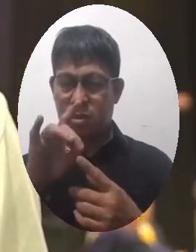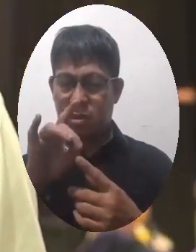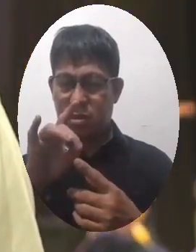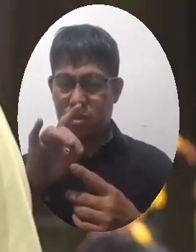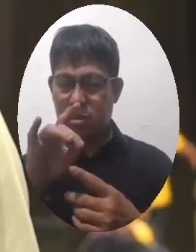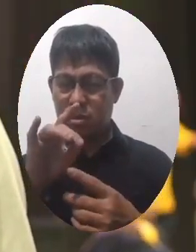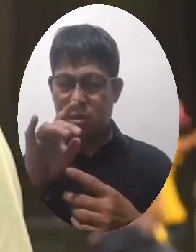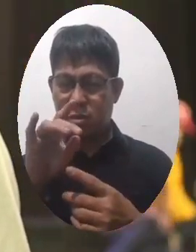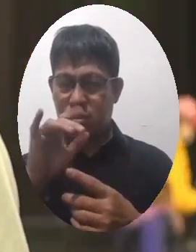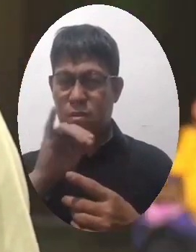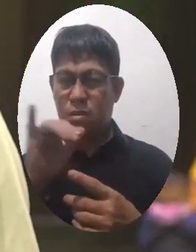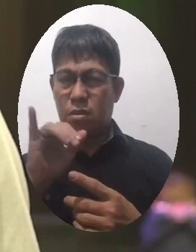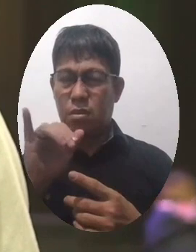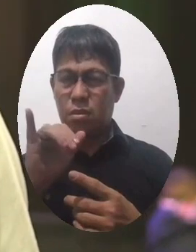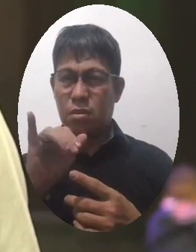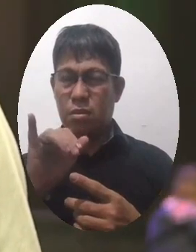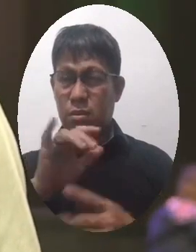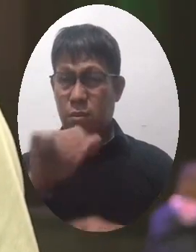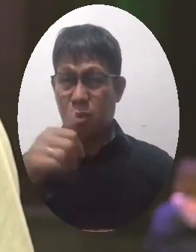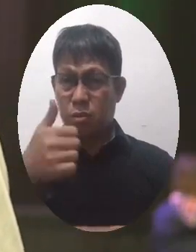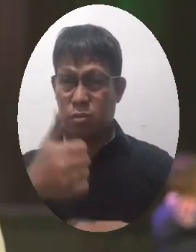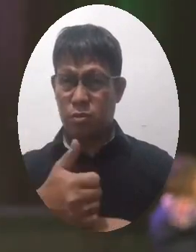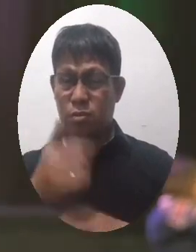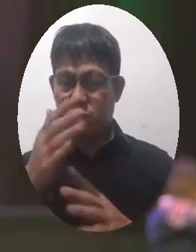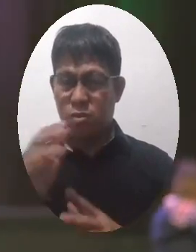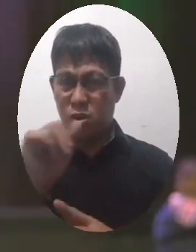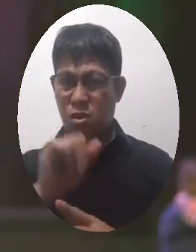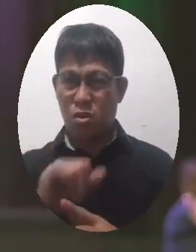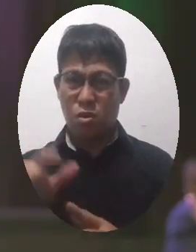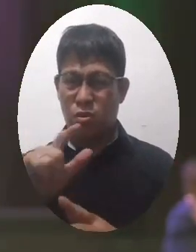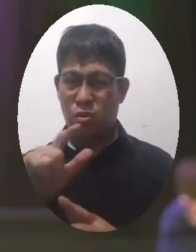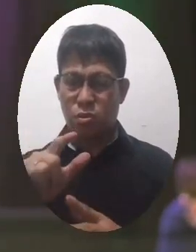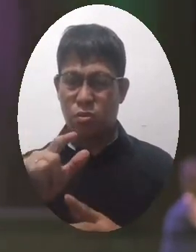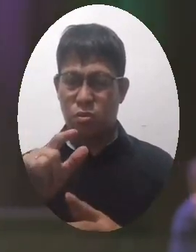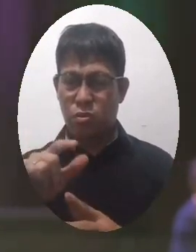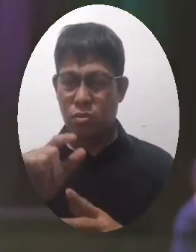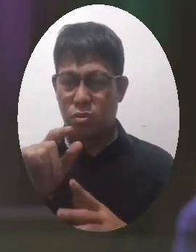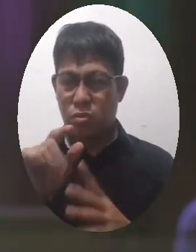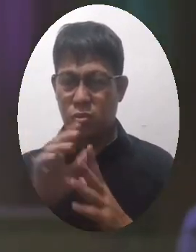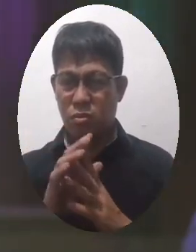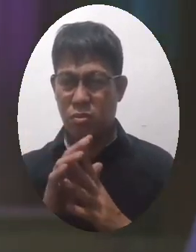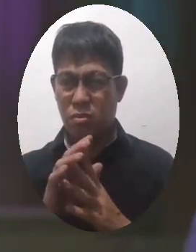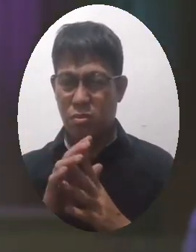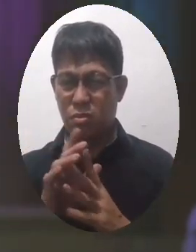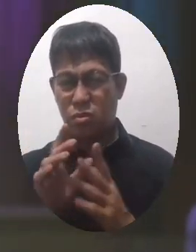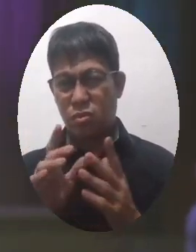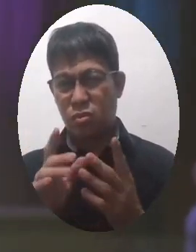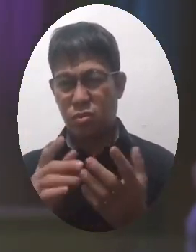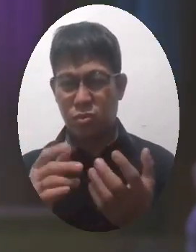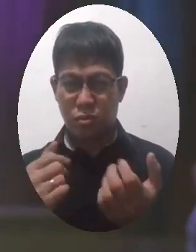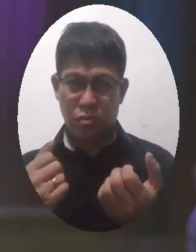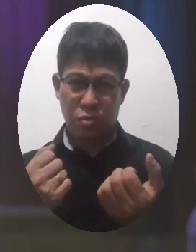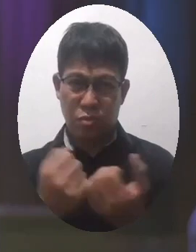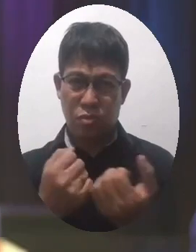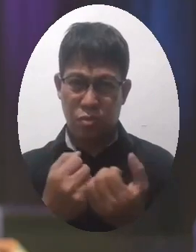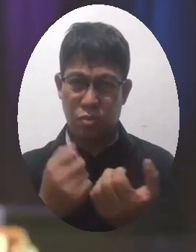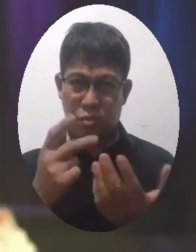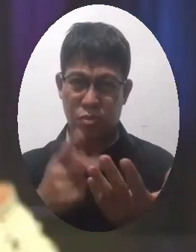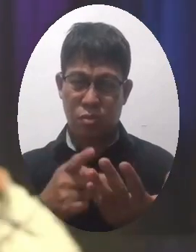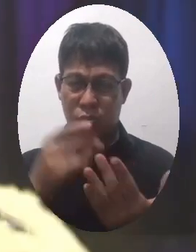beneficiaries, the donors, the founders, and all those who are making this